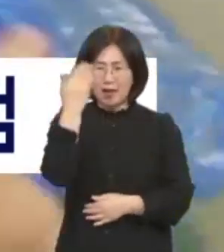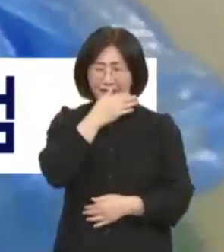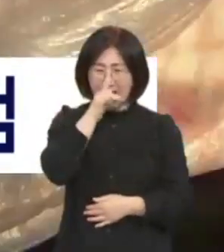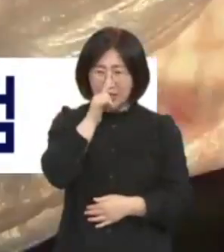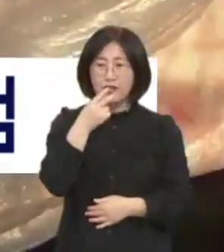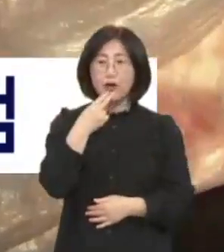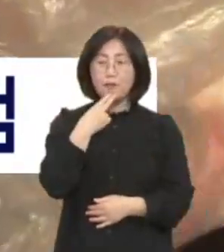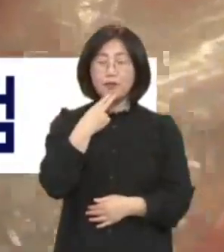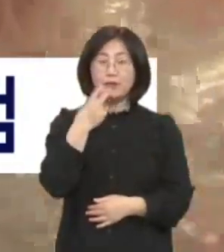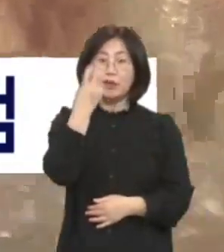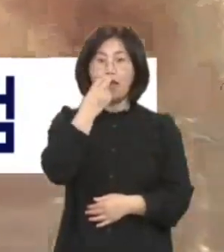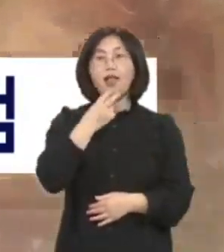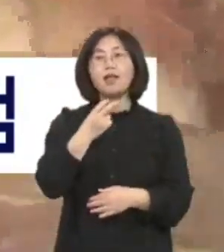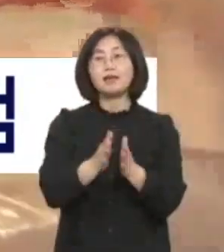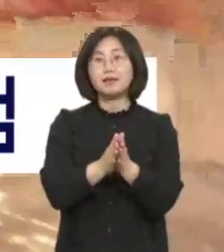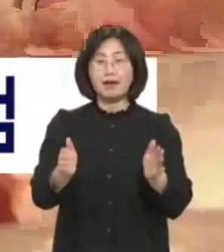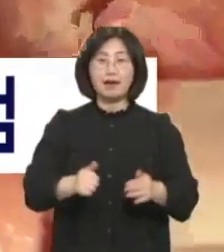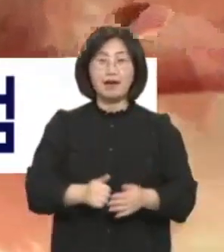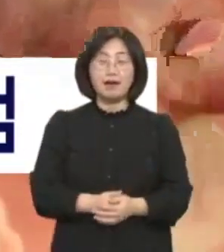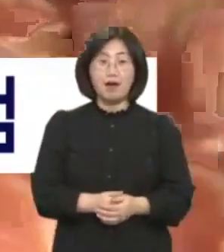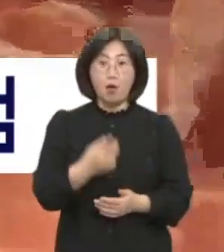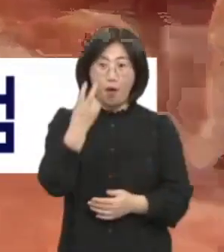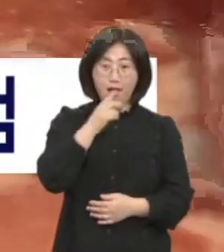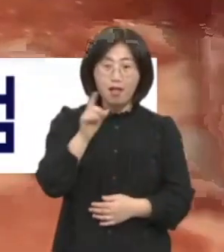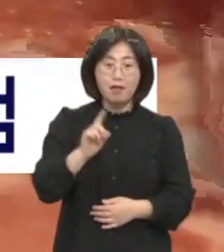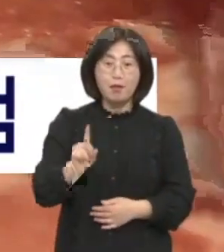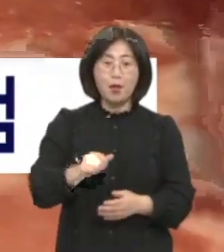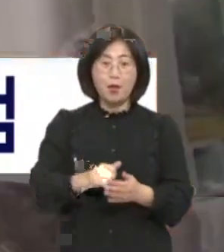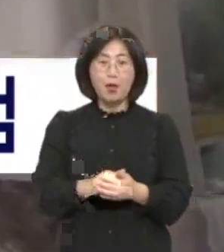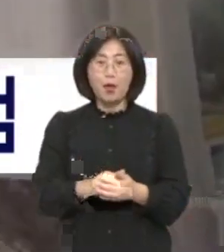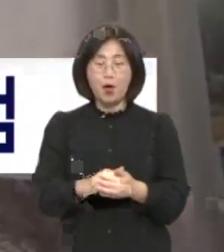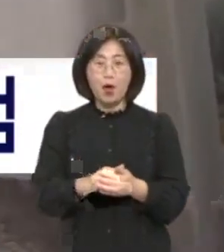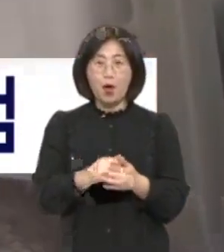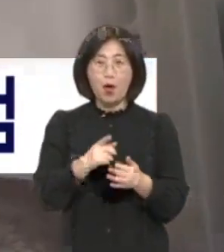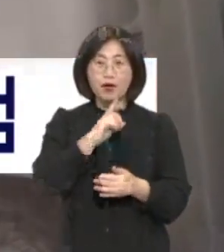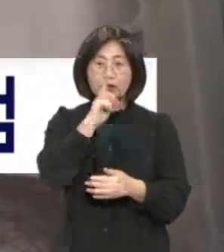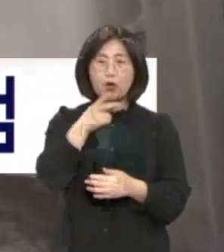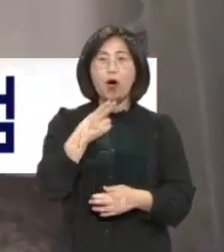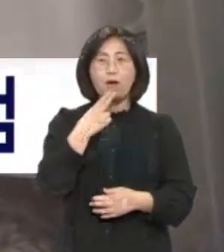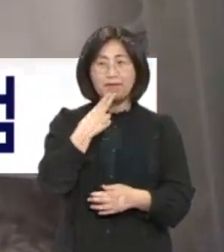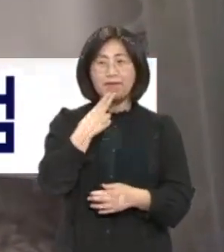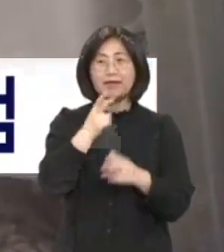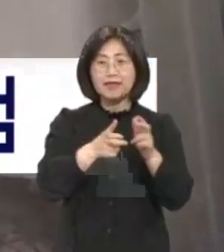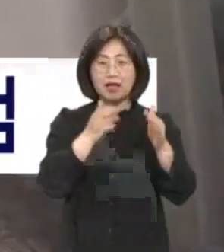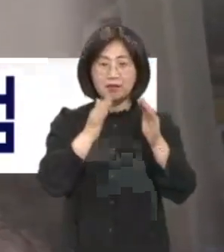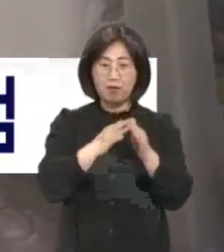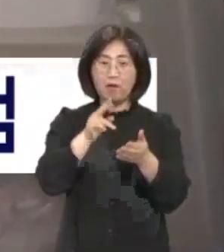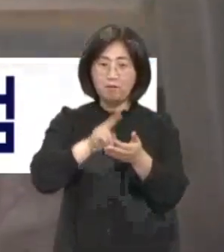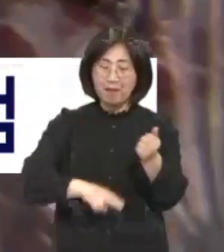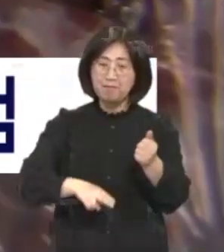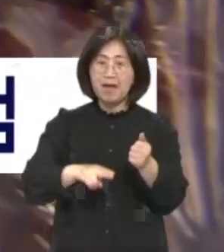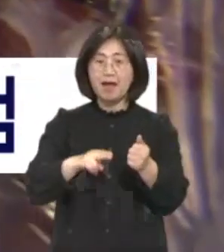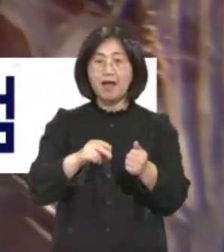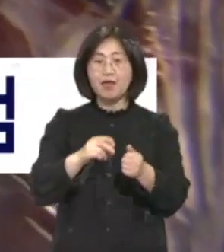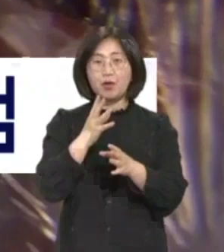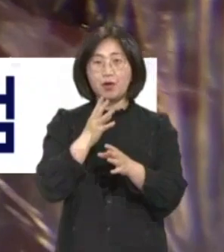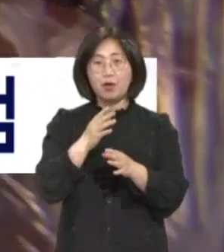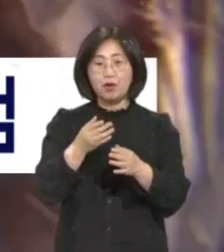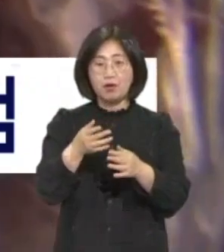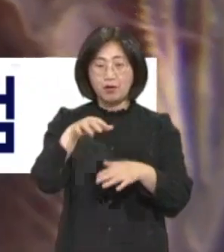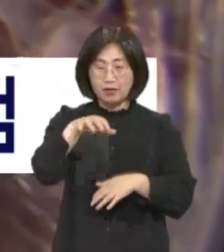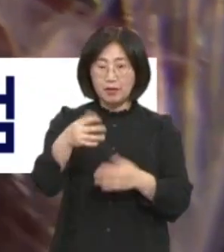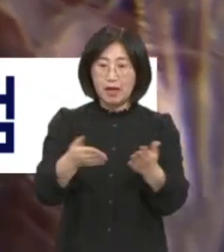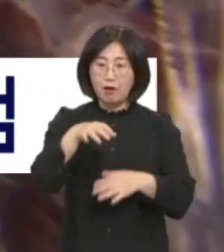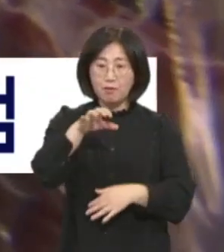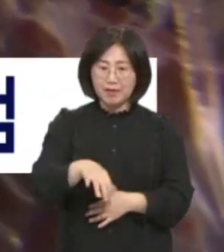합동 점검을 추진합니다 점검 대상은 무신고 제조 판매와 유통 기한을 경고한 제품의 사용 판매 작업장 위생